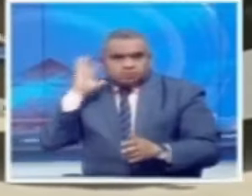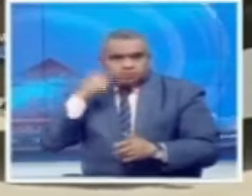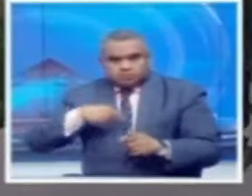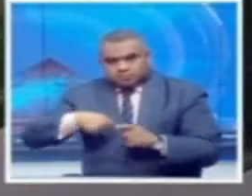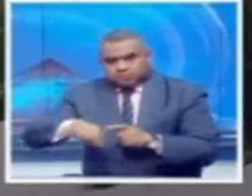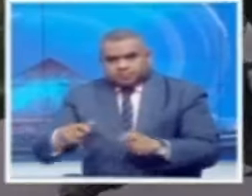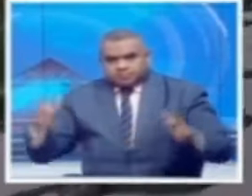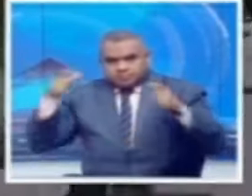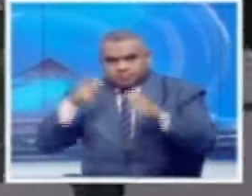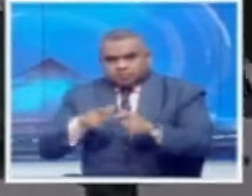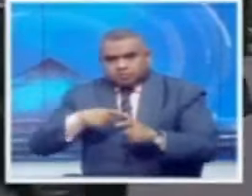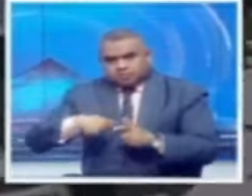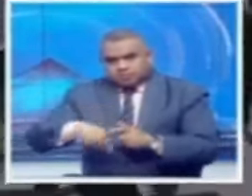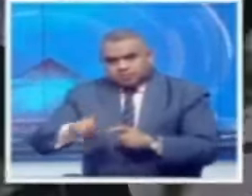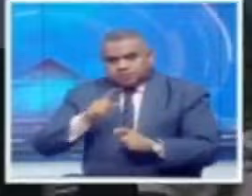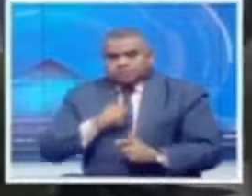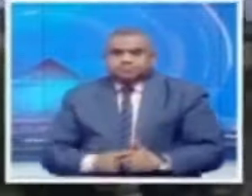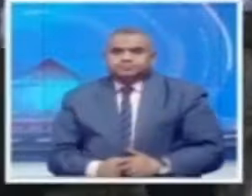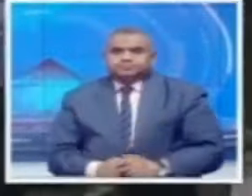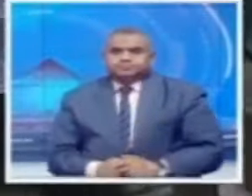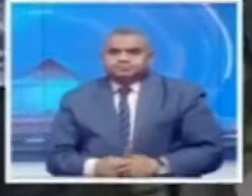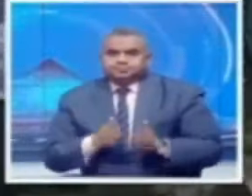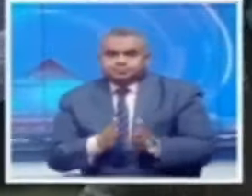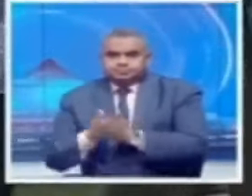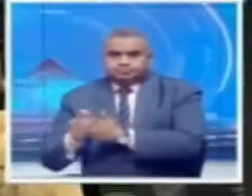صورة خلال مؤتمر المناخ.